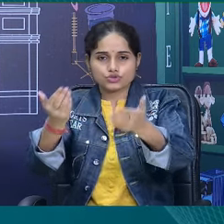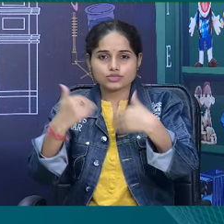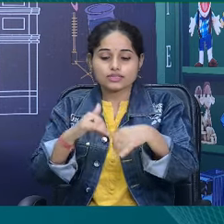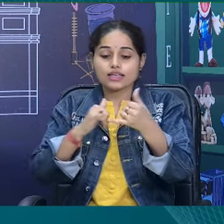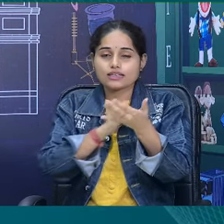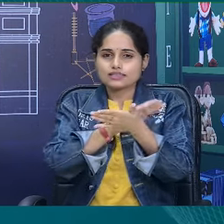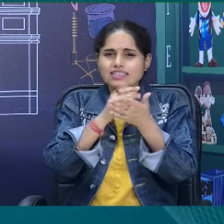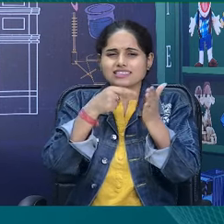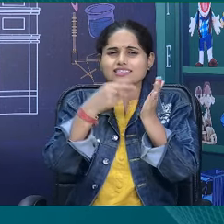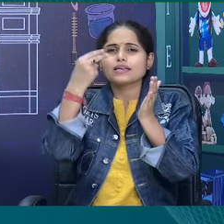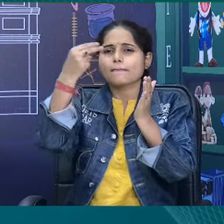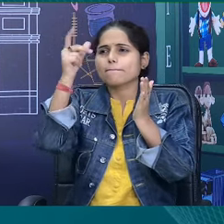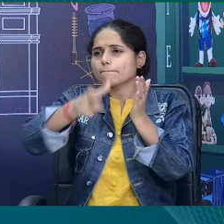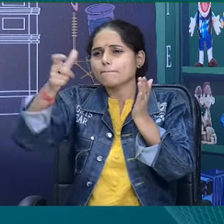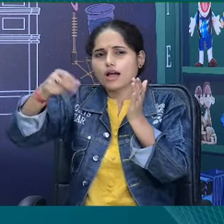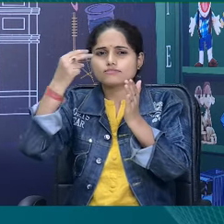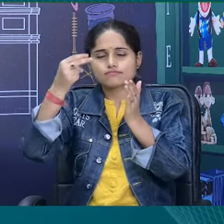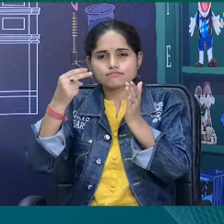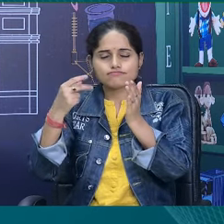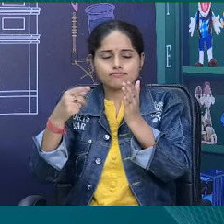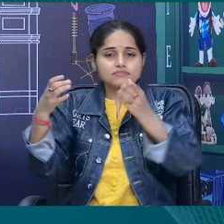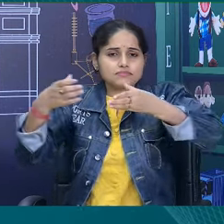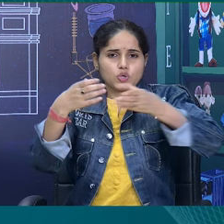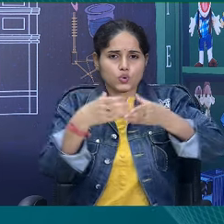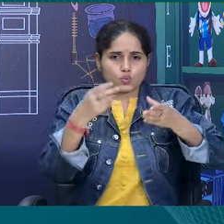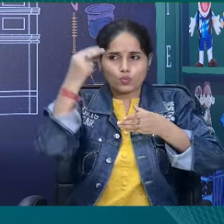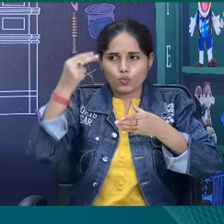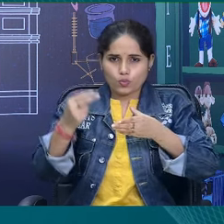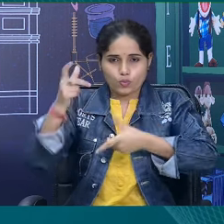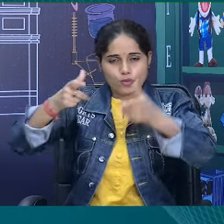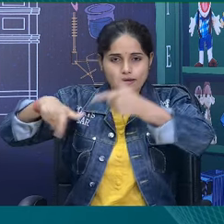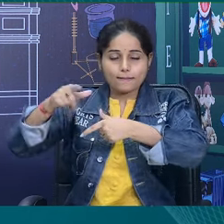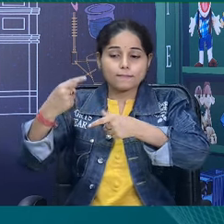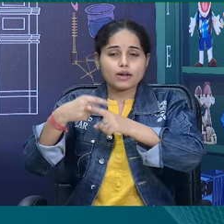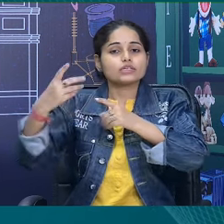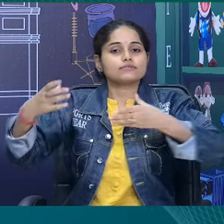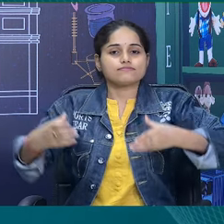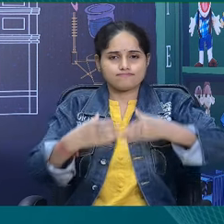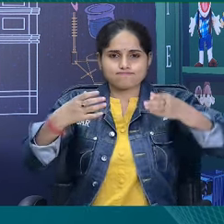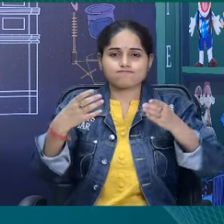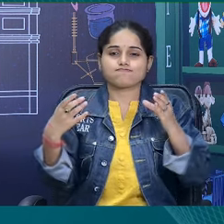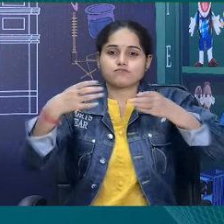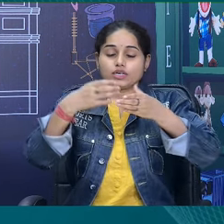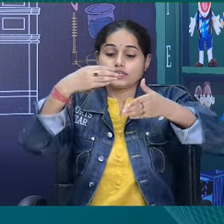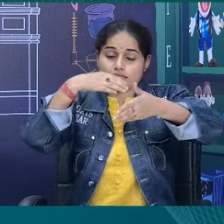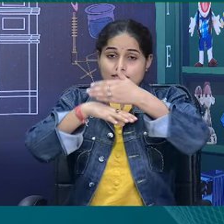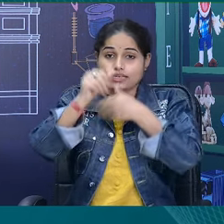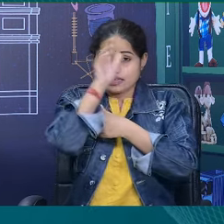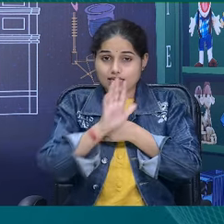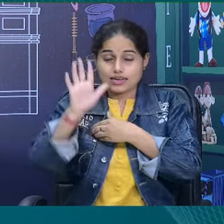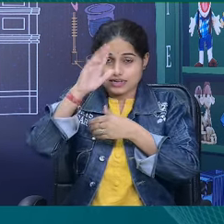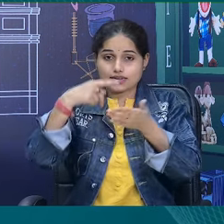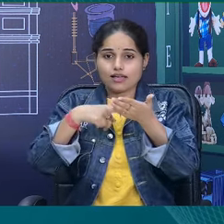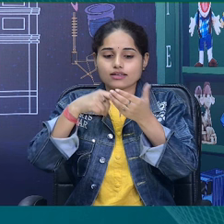रजा सो टेक्निकली जो यह ग्रुप था सर यह पांच छह लोगों का एक ग्रुप फॉर्म हुआ था जिसमें इन्होंने इंडियन आर्ट फॉर्म को और